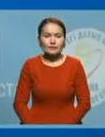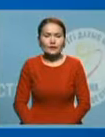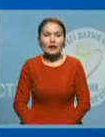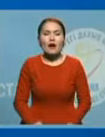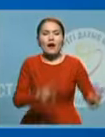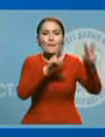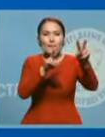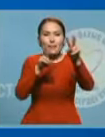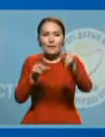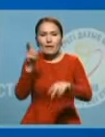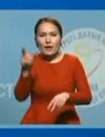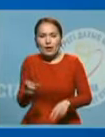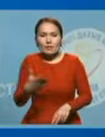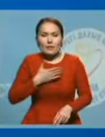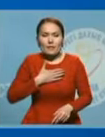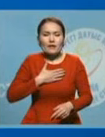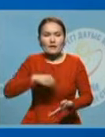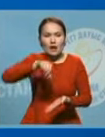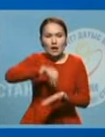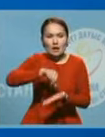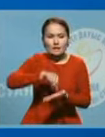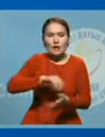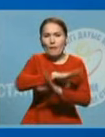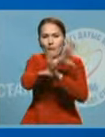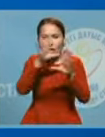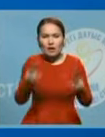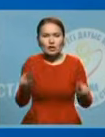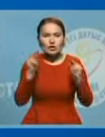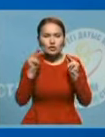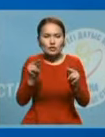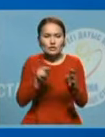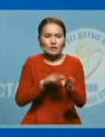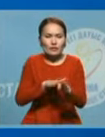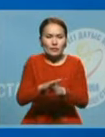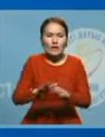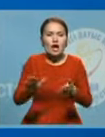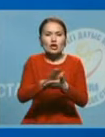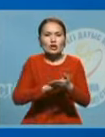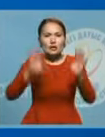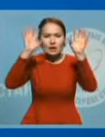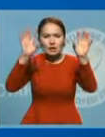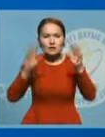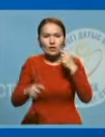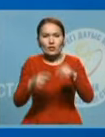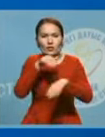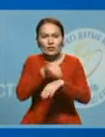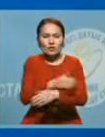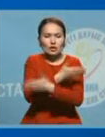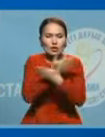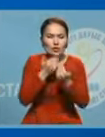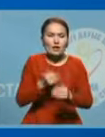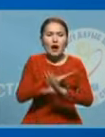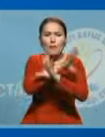Байқаушы ретінде жағымды әсер алдым. Сайлау әділдері қауіпсіз жағдайда өтіп жатыр. Бұл халық үшін маңызды. Сайлаушылар белсенді қатысуда.